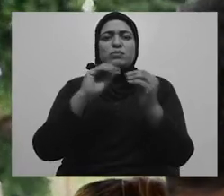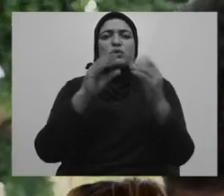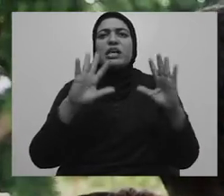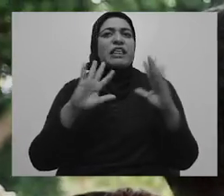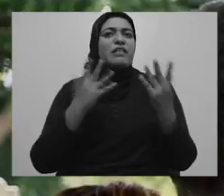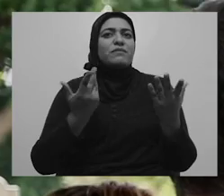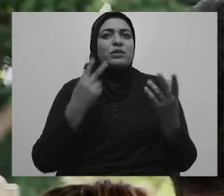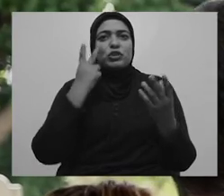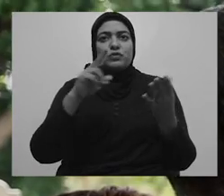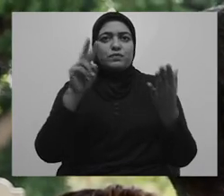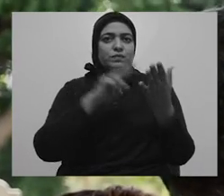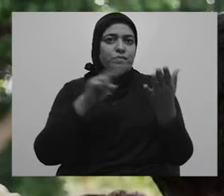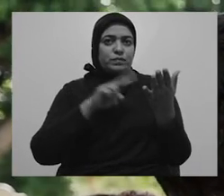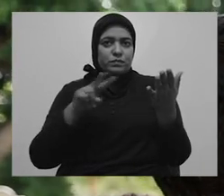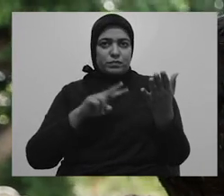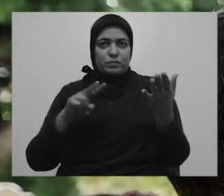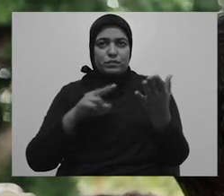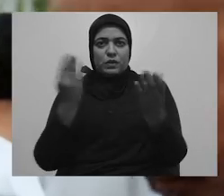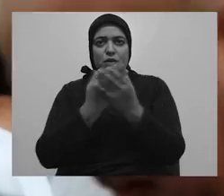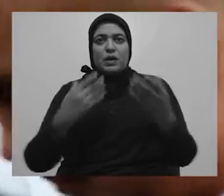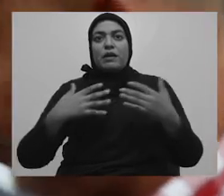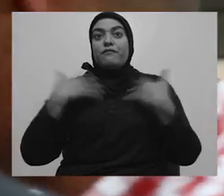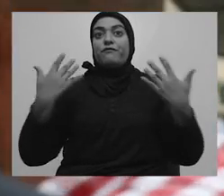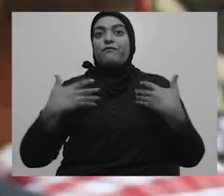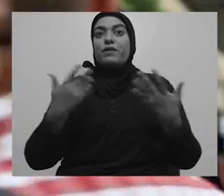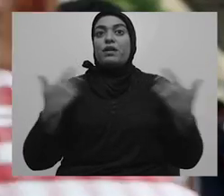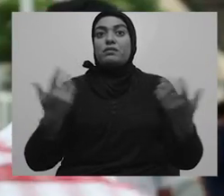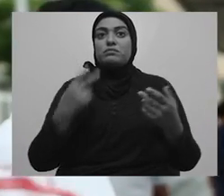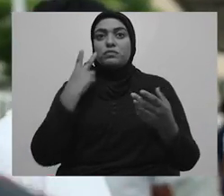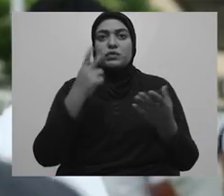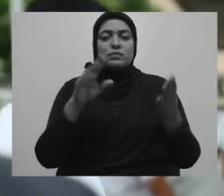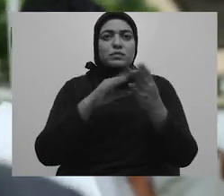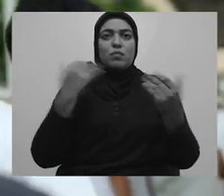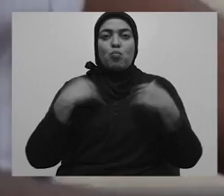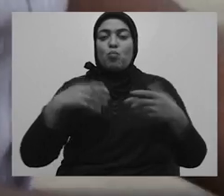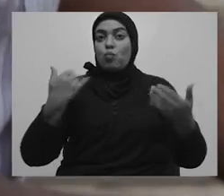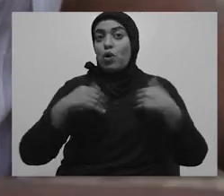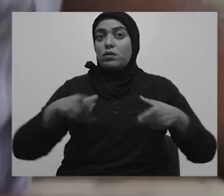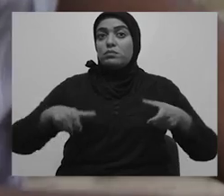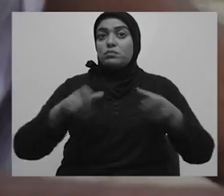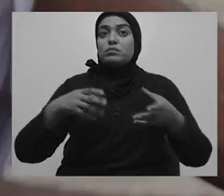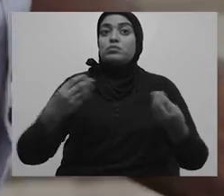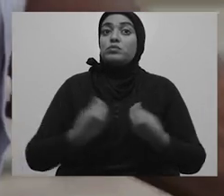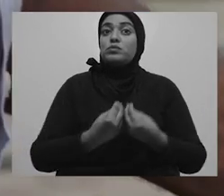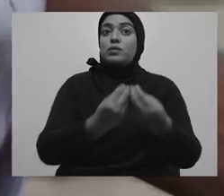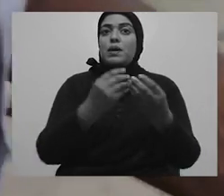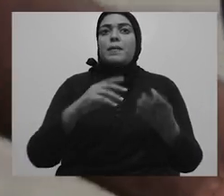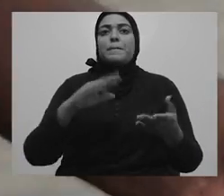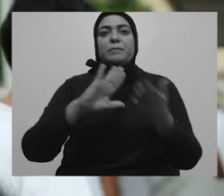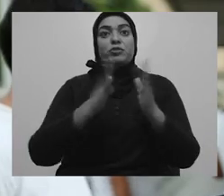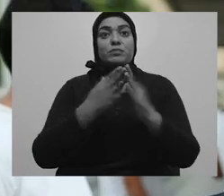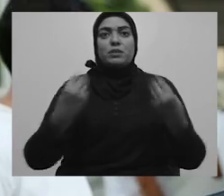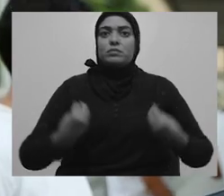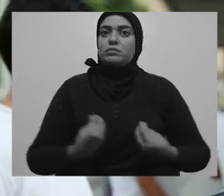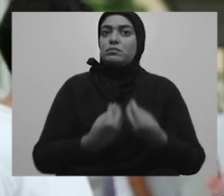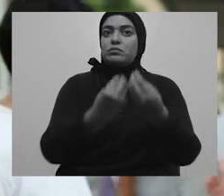les recommandations, on a essayé quand même de résoudre pas mal de problèmes. Et cette fois-ci, c'était avec vraiment plaisir que nous avons reçu